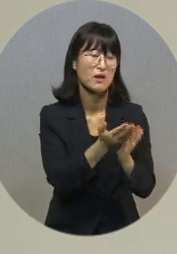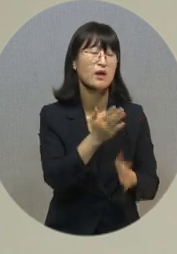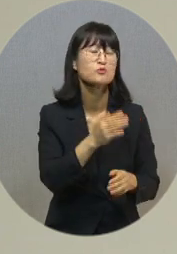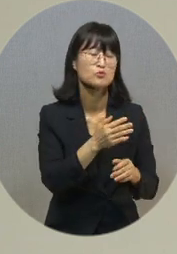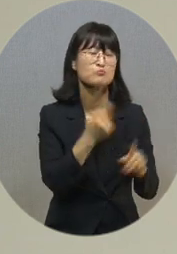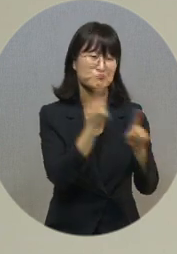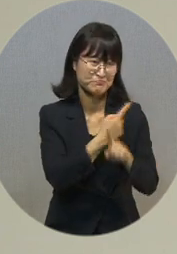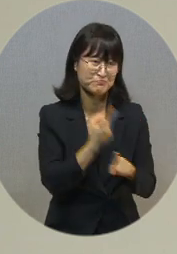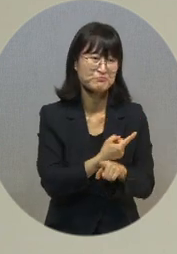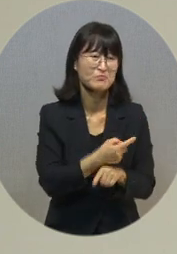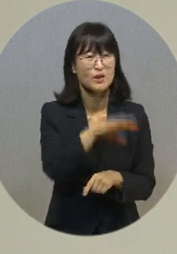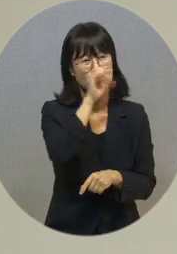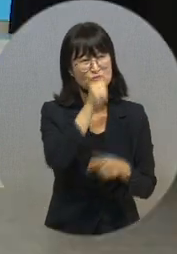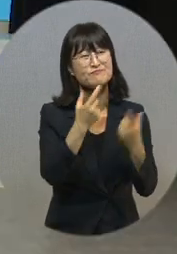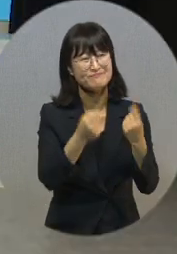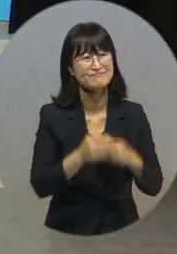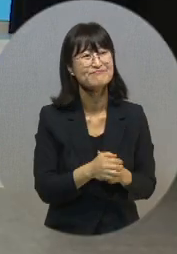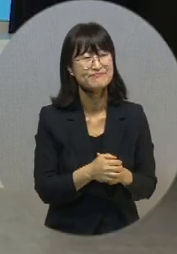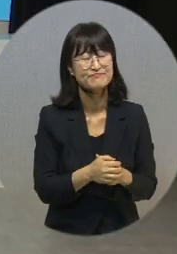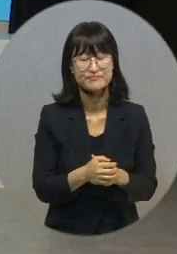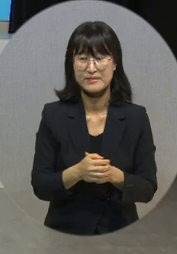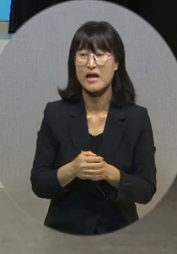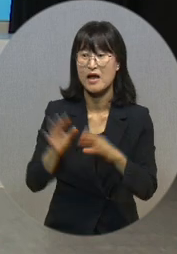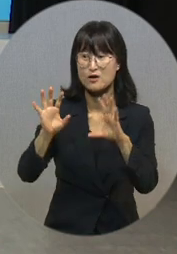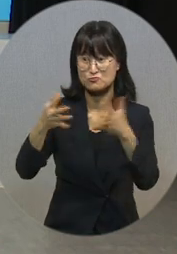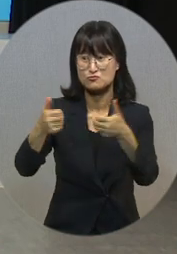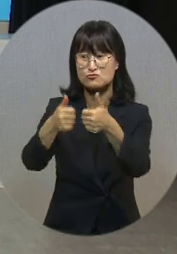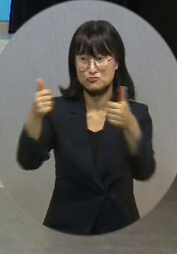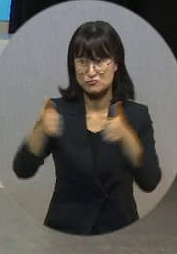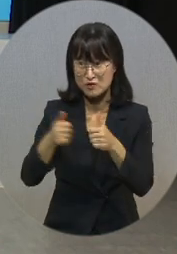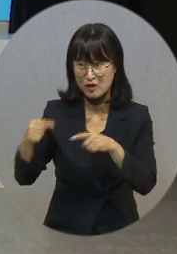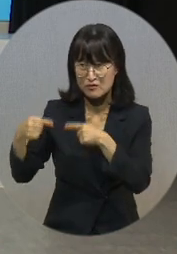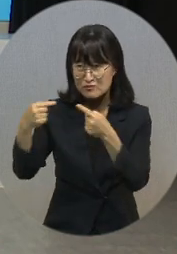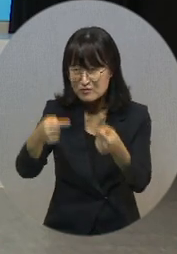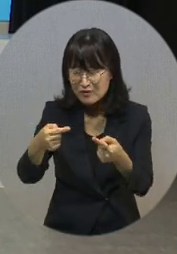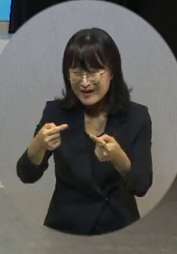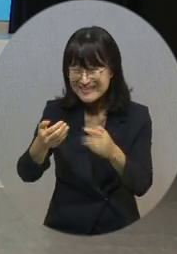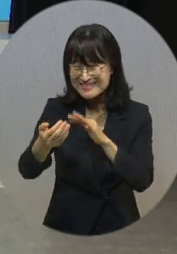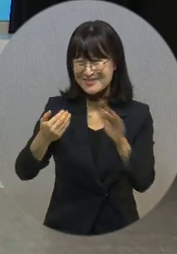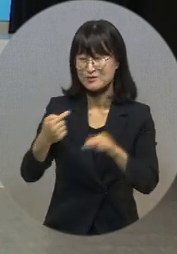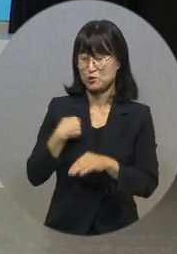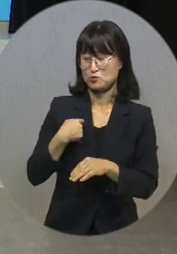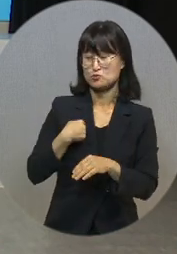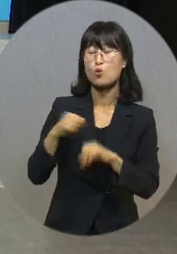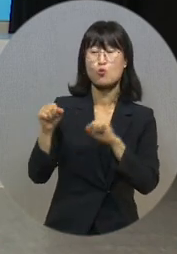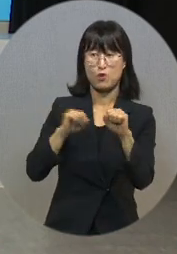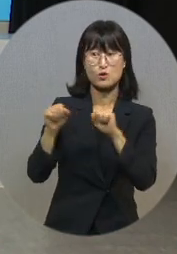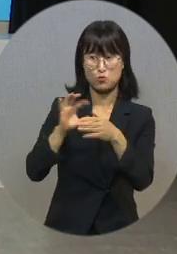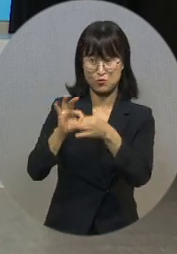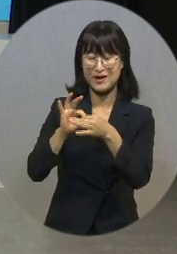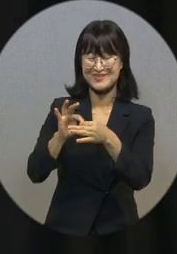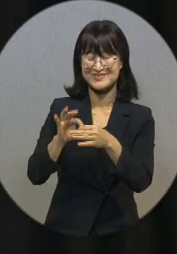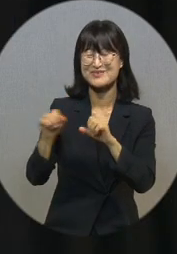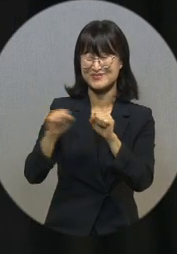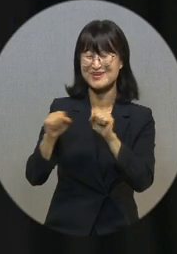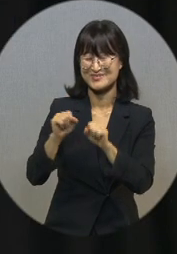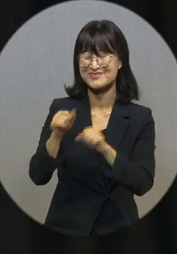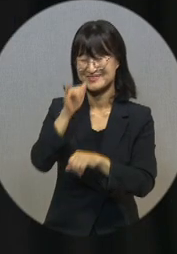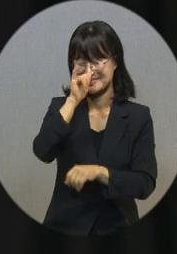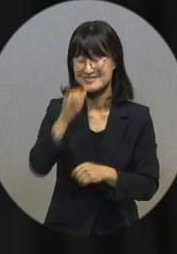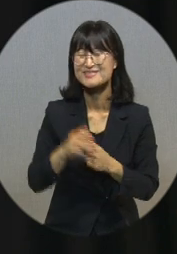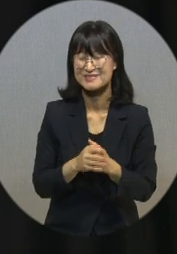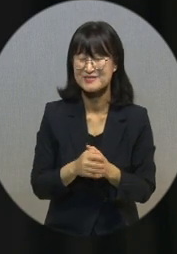좀 적용하면 딱 좋을 것 같습니다. 네, 국회에 네. 들어가기 전부터 그 부분 저도 같이 주장을 했었고요. 아, 그랬나요? 네. 그리고 아. 사실,